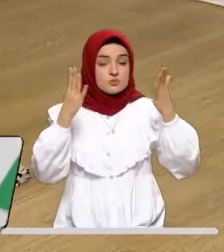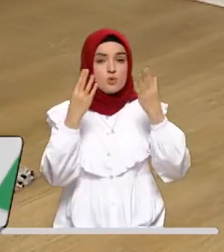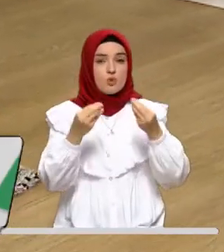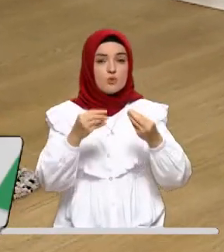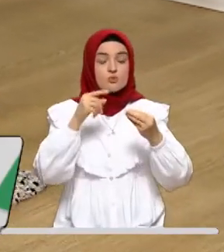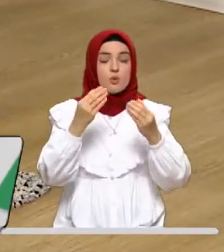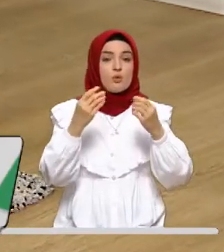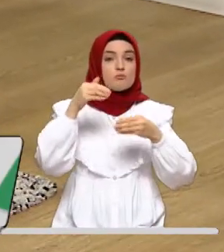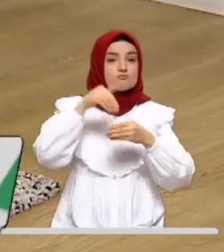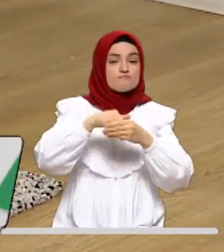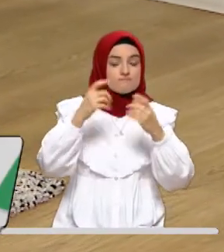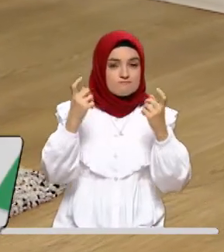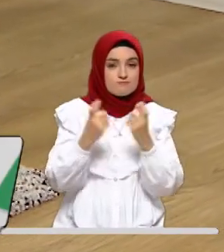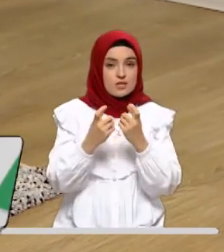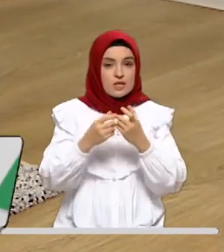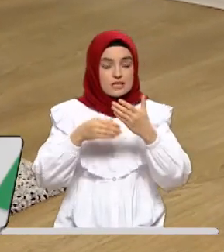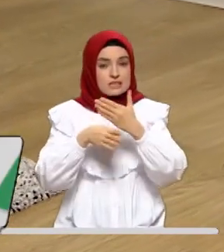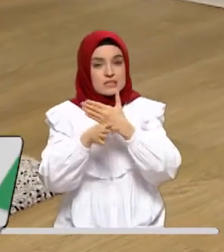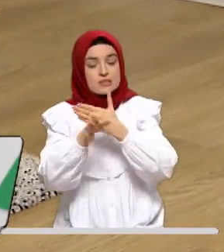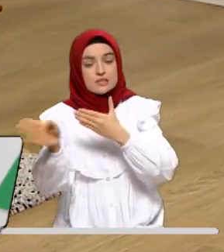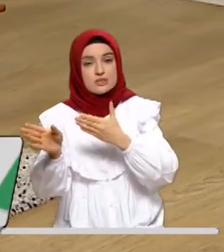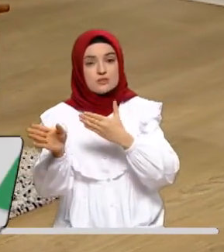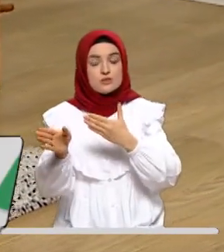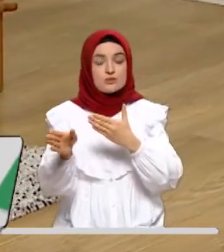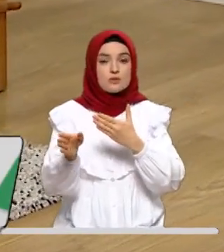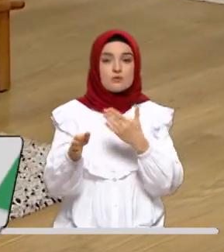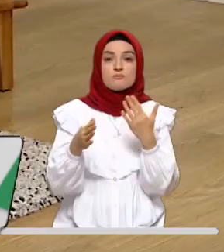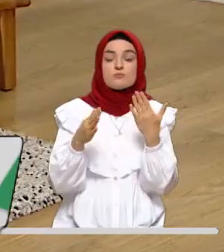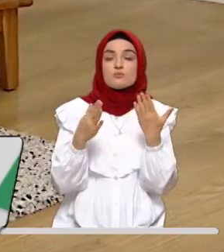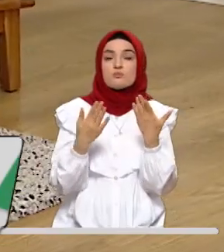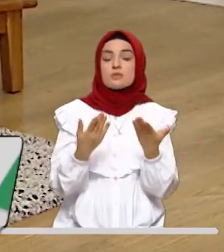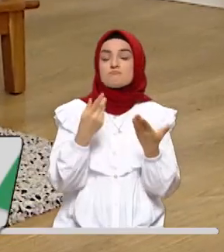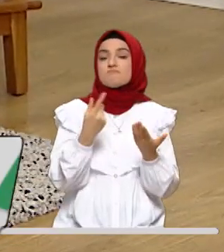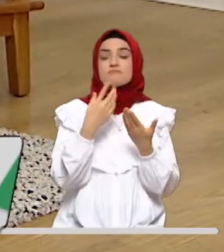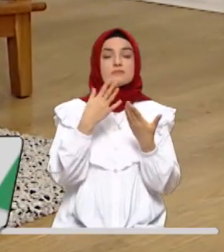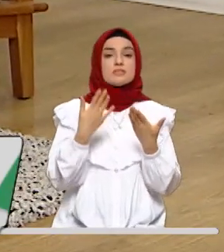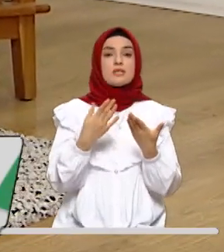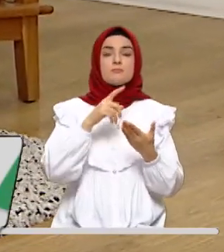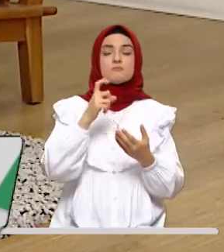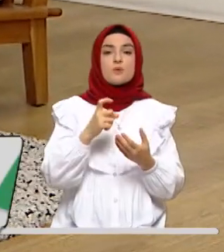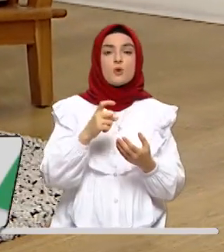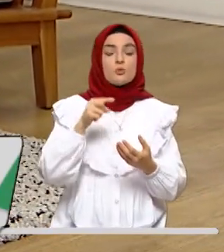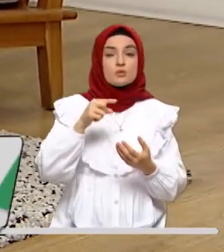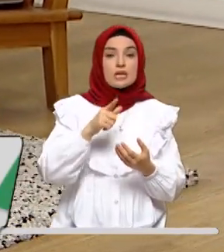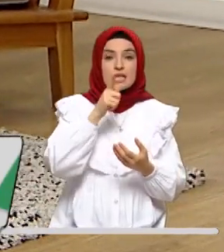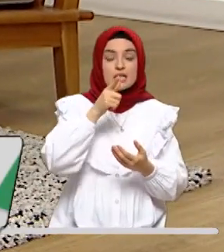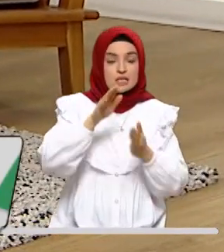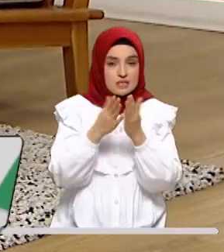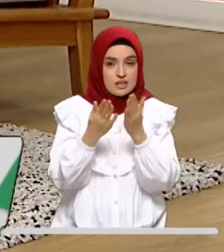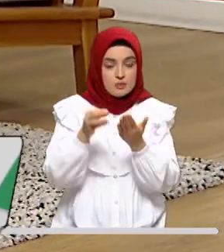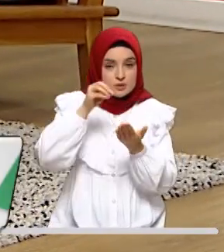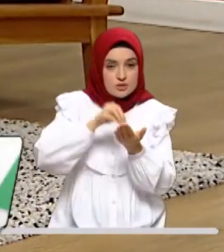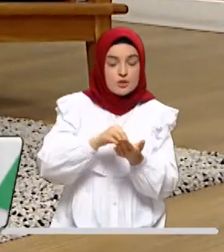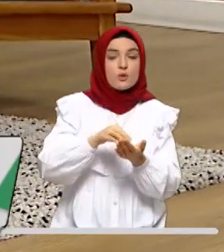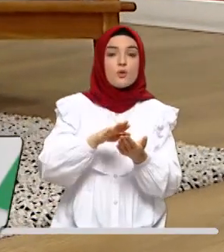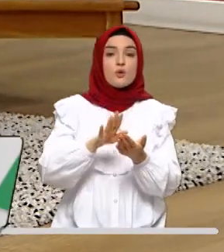gidiyor. Hiç millet onu tebrik etmedi. Sahiple. Hocam bu nasıl bir şey? Ve ardından şiir kitabının içerisine almıyor. Benim değil